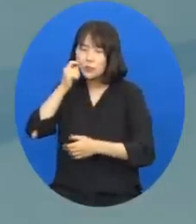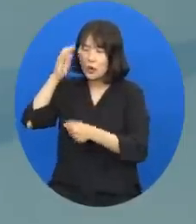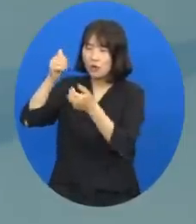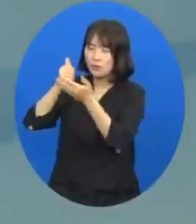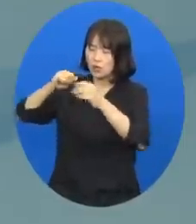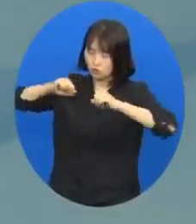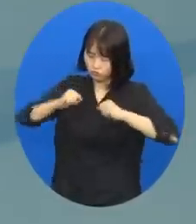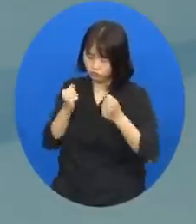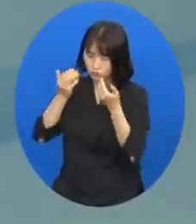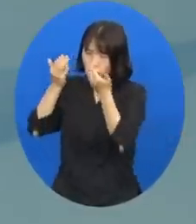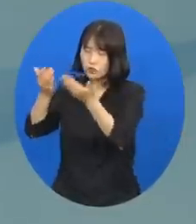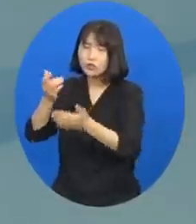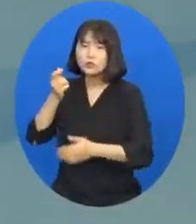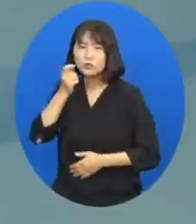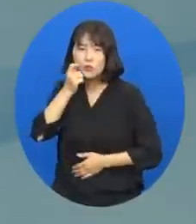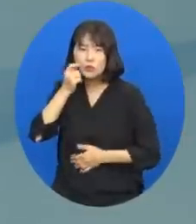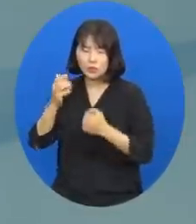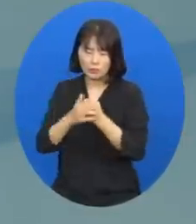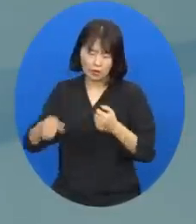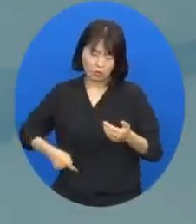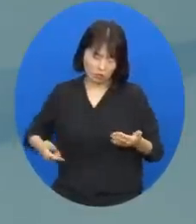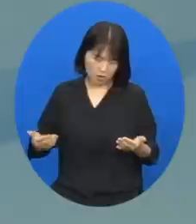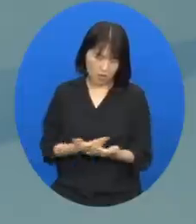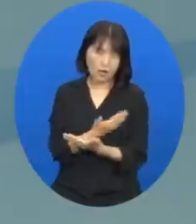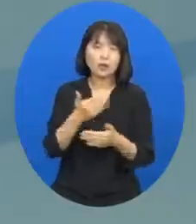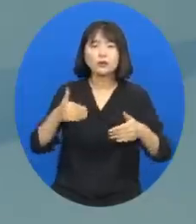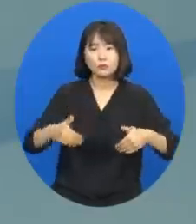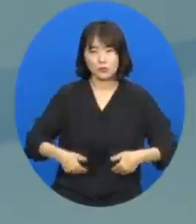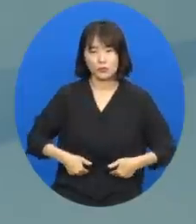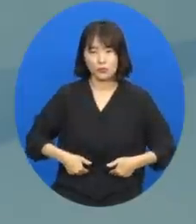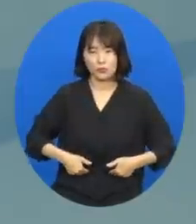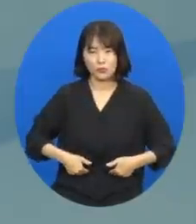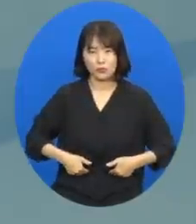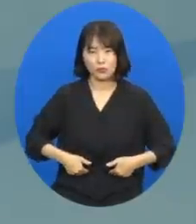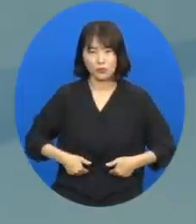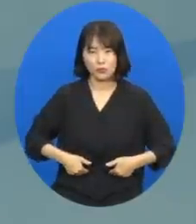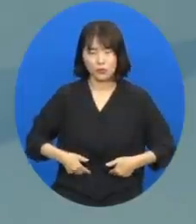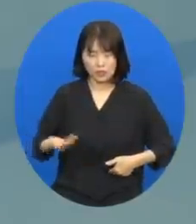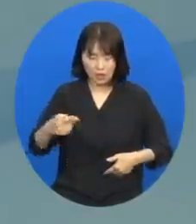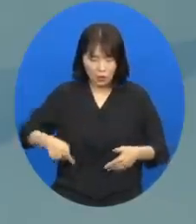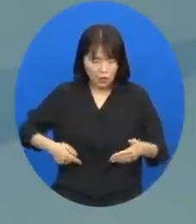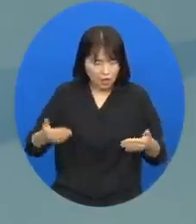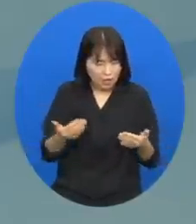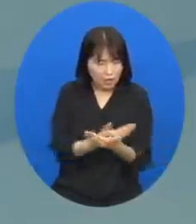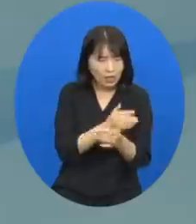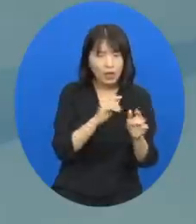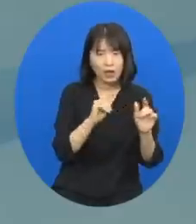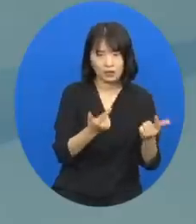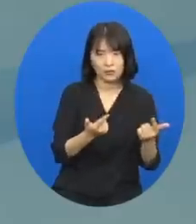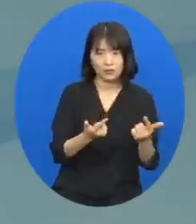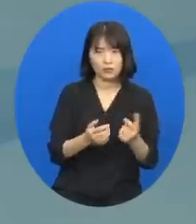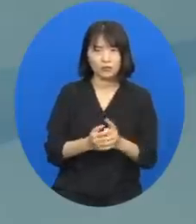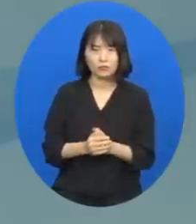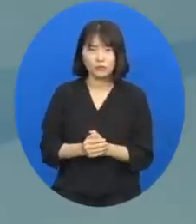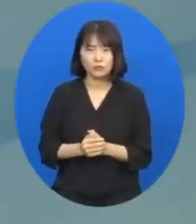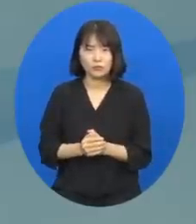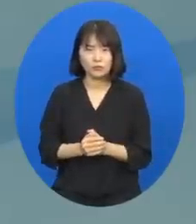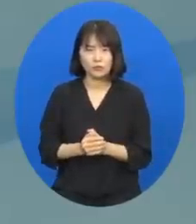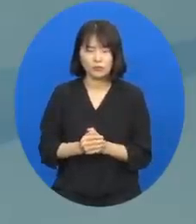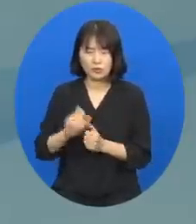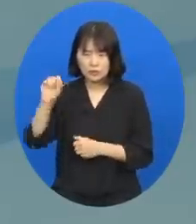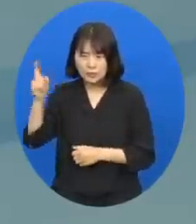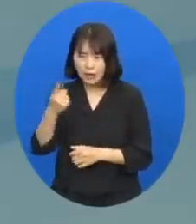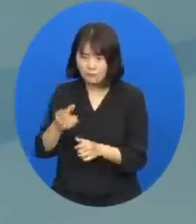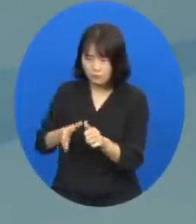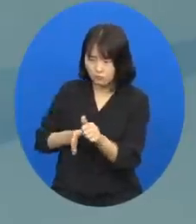되었구나 회개하면서 돌이켜 써야죠 근데 회계 버전은 마음이 아니라 어떤 마음을 갖게 된 거예요 답이